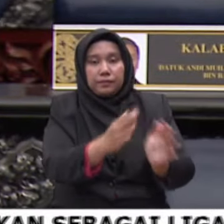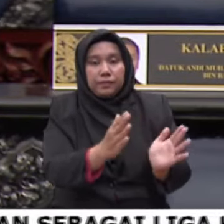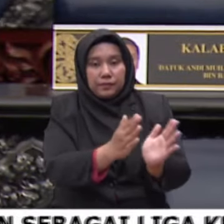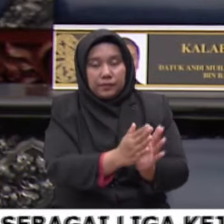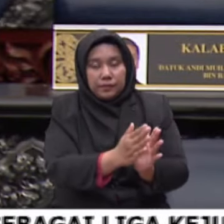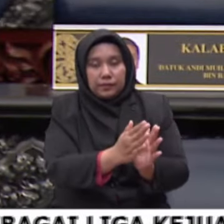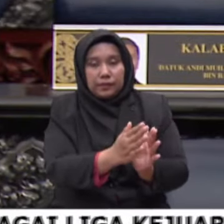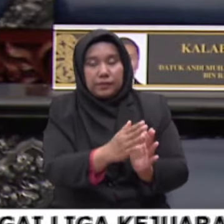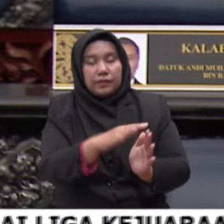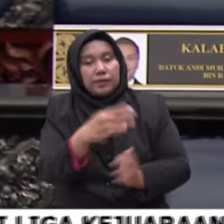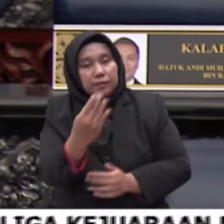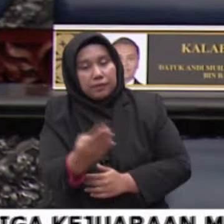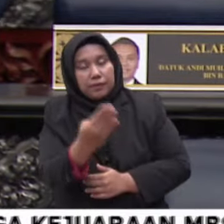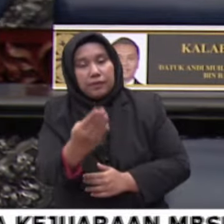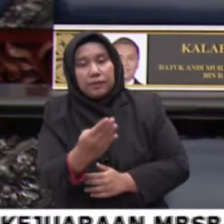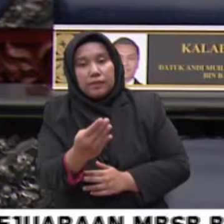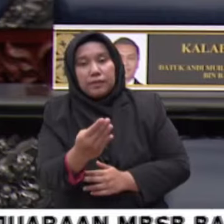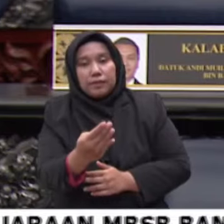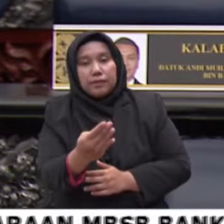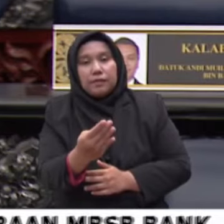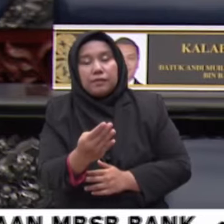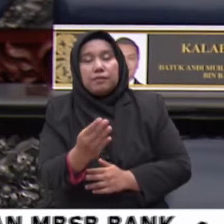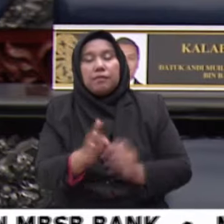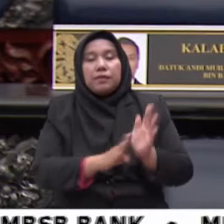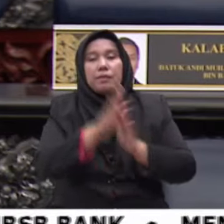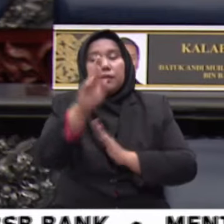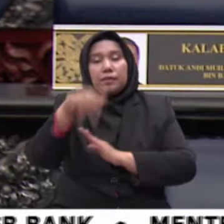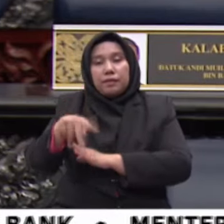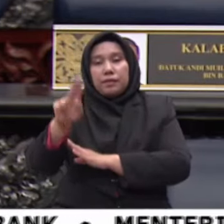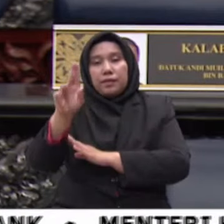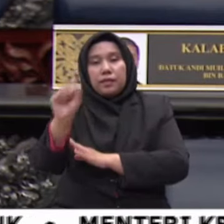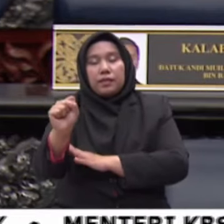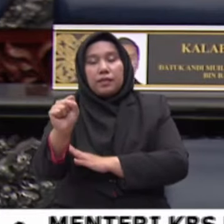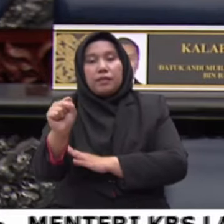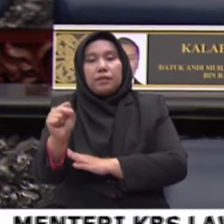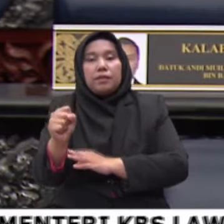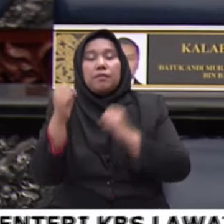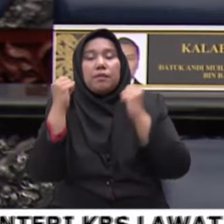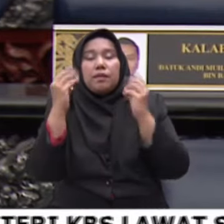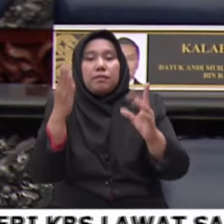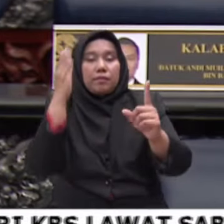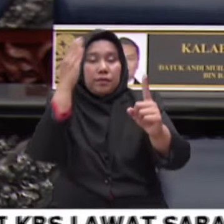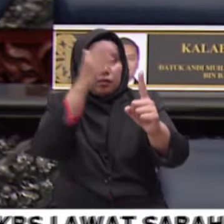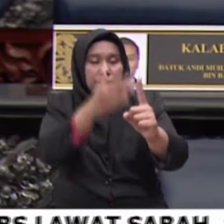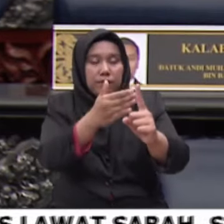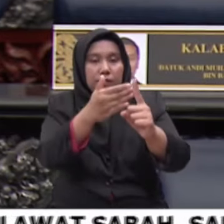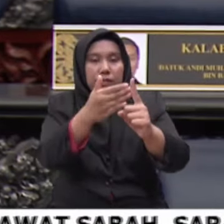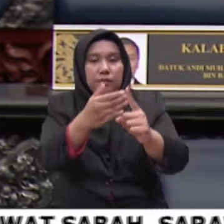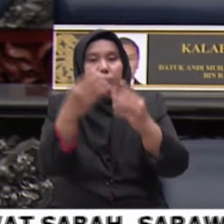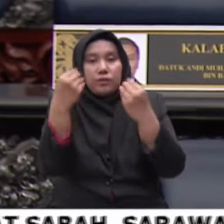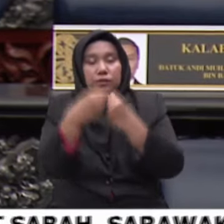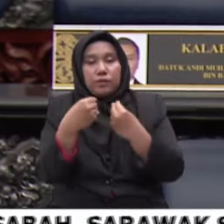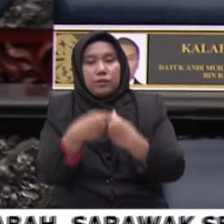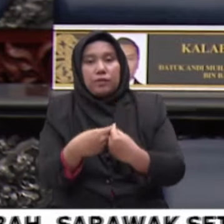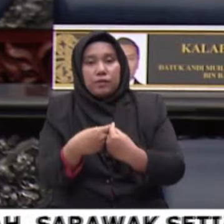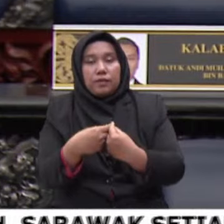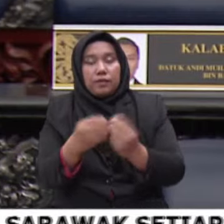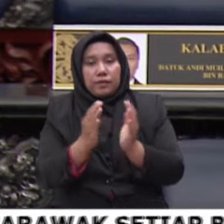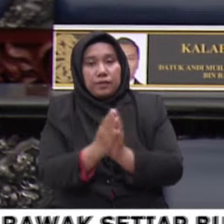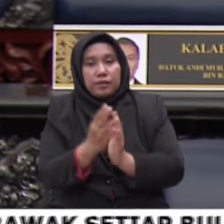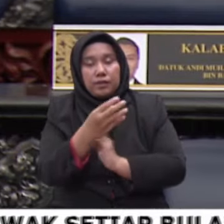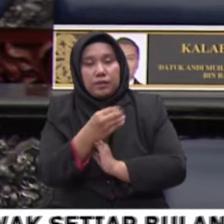di kawasan Libaran menerusi program peringatan pembangunan PKS ini. Berapakah jumlah sasaran pengusaha kecil dan